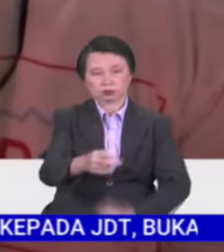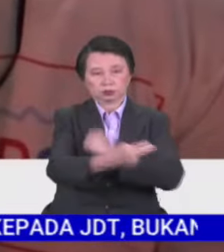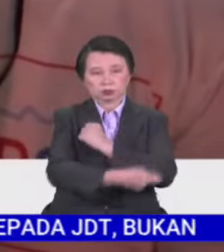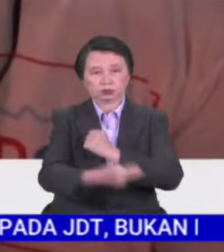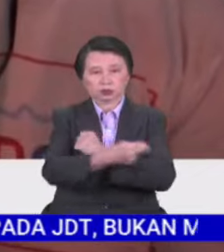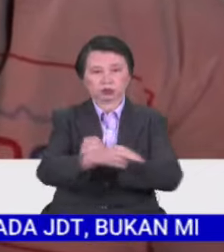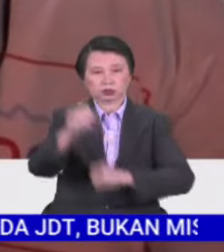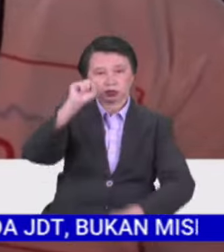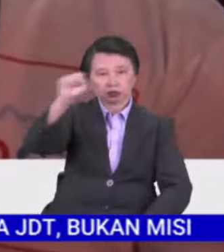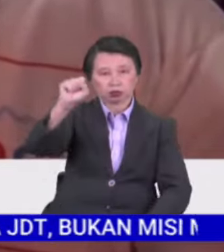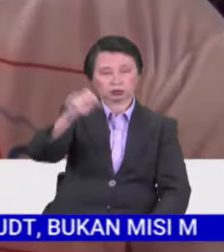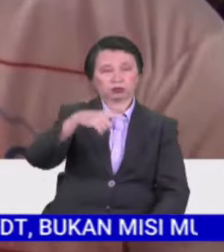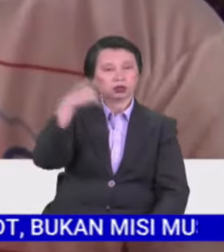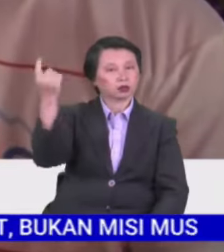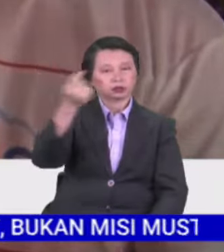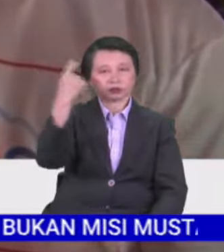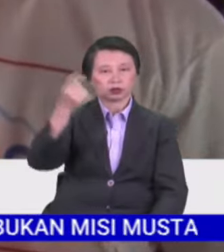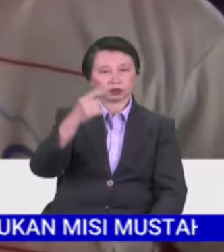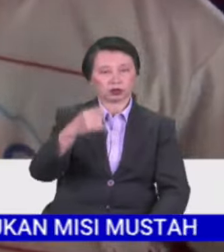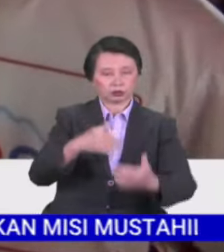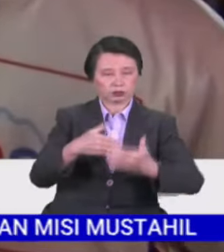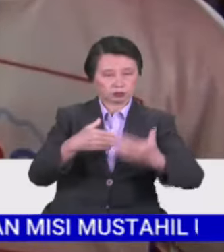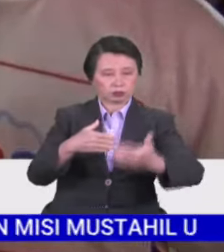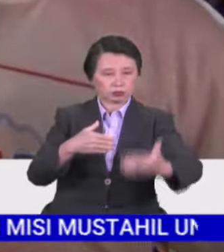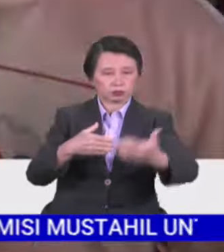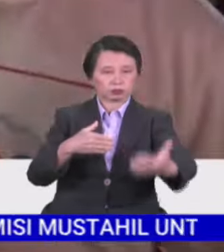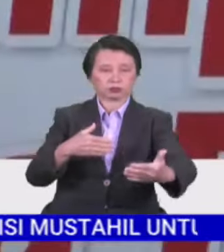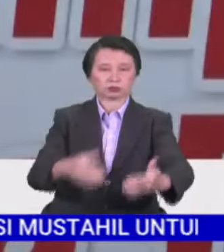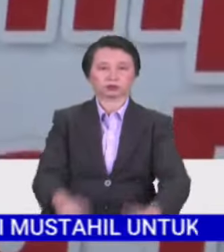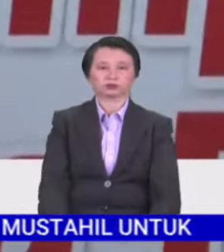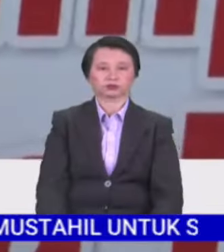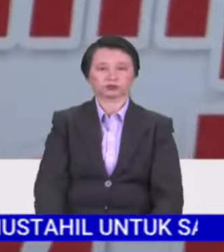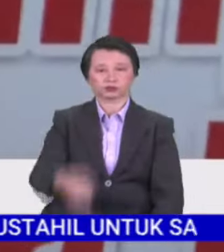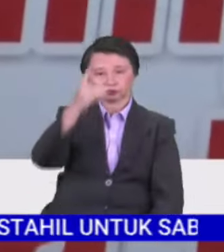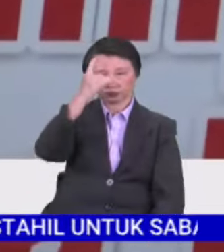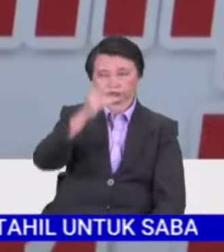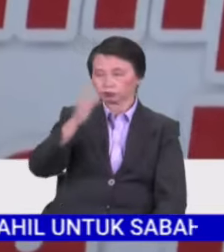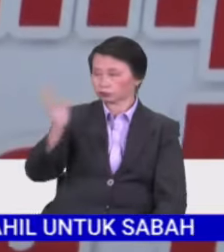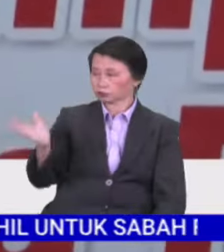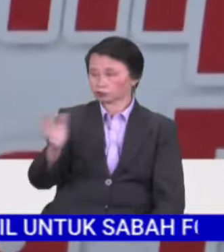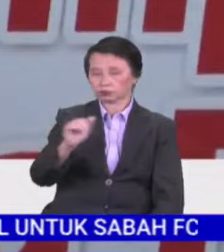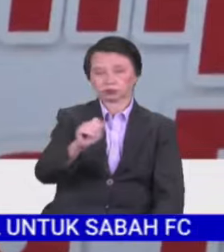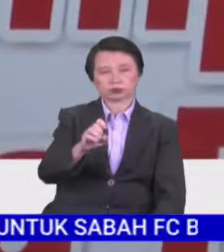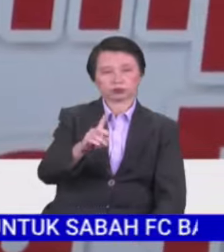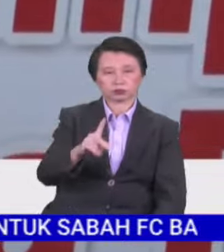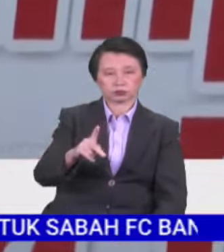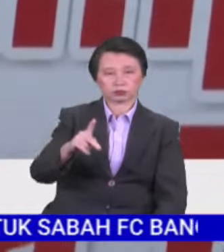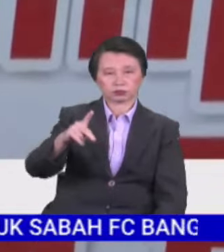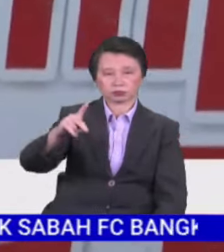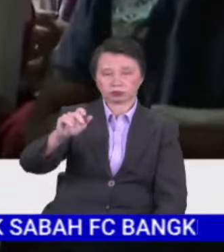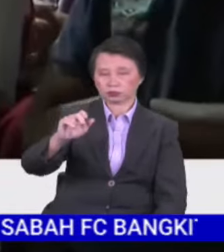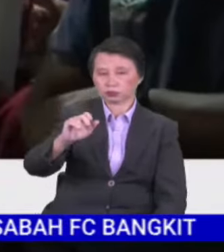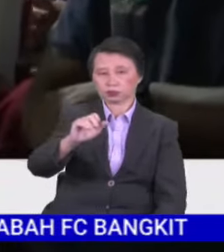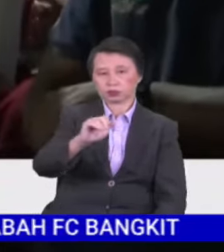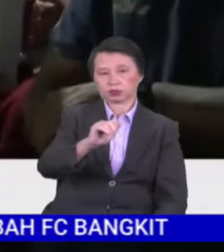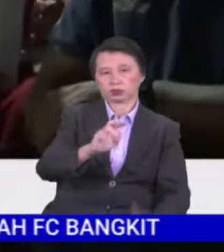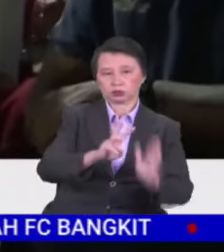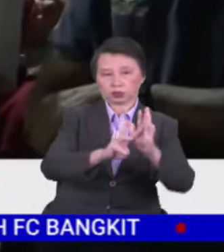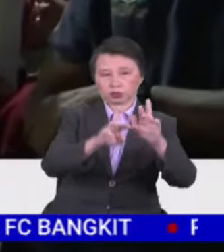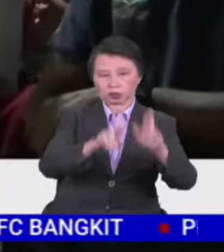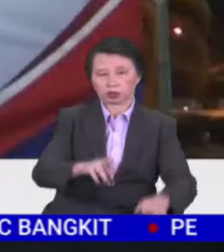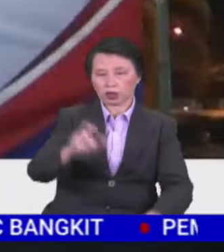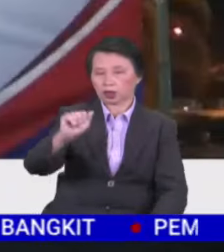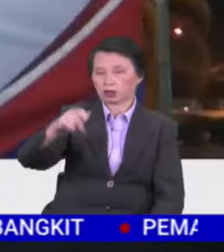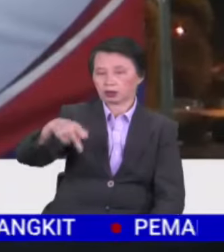negeri kita ini sentiasa bergerak ke hadapan. Datuk Nizam yang juga ADUN APAS ditemui dalam Majlis Pemimpin